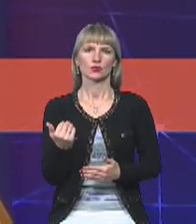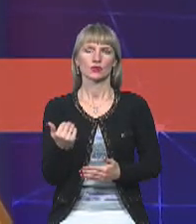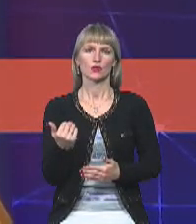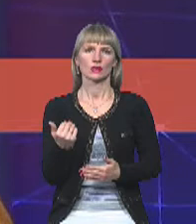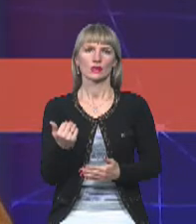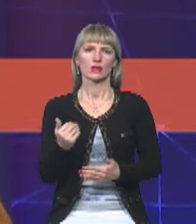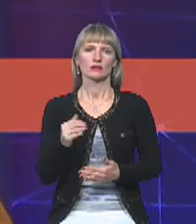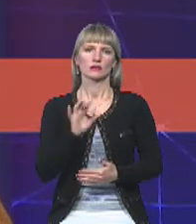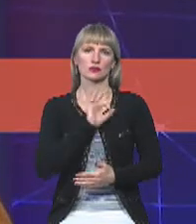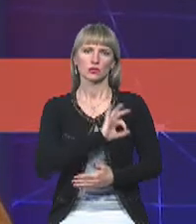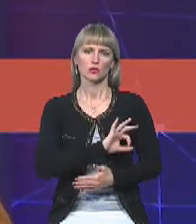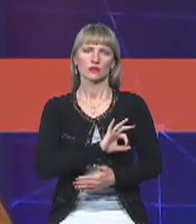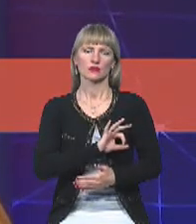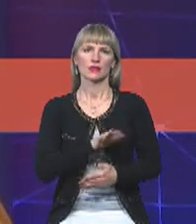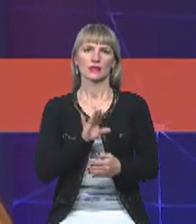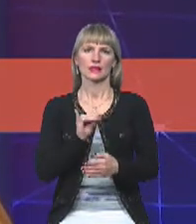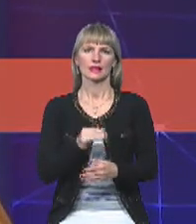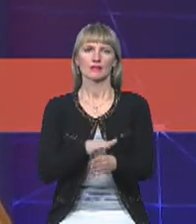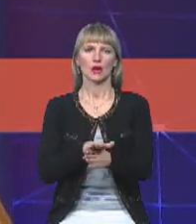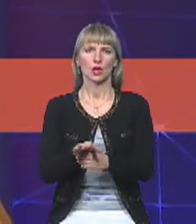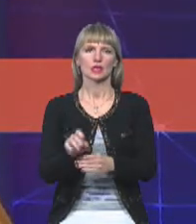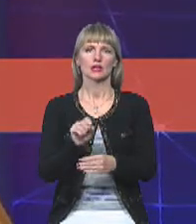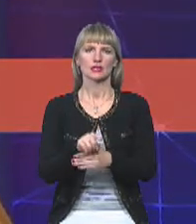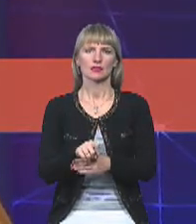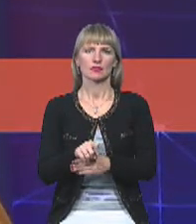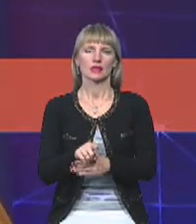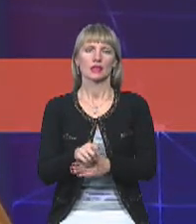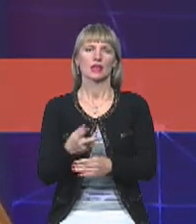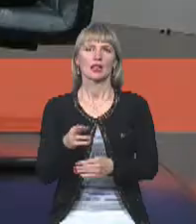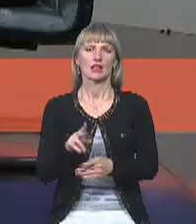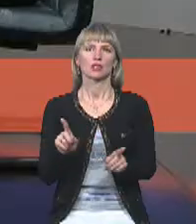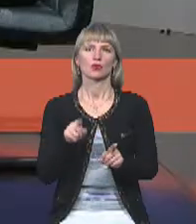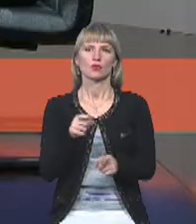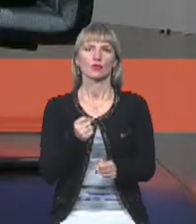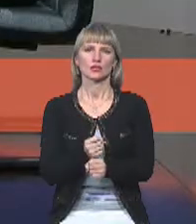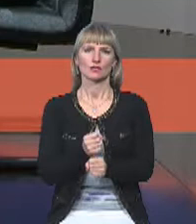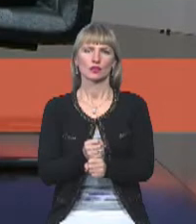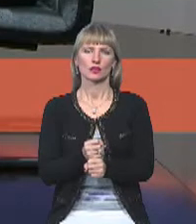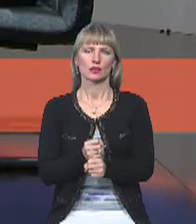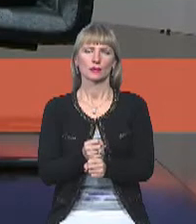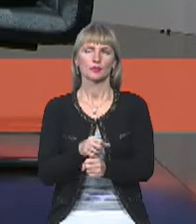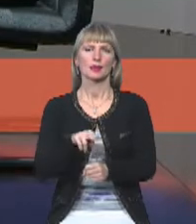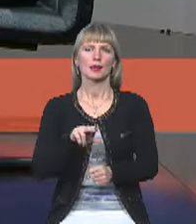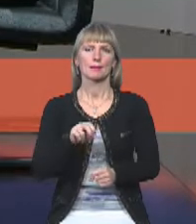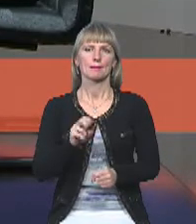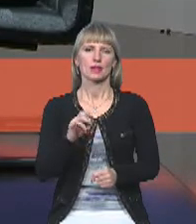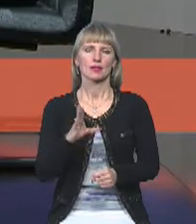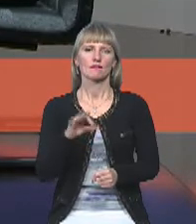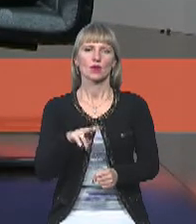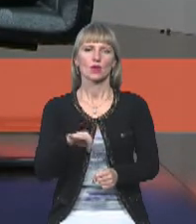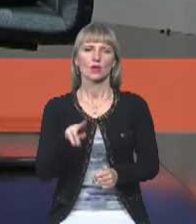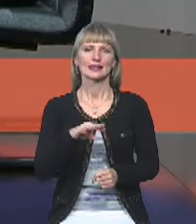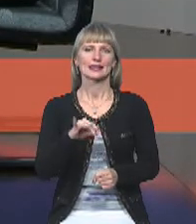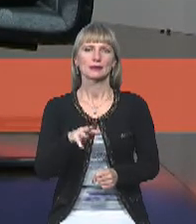до їхнього застосування, до їхнього виконання завдань, і для чого вони створюються. Пане Володимир, скажіть, будь ласка,